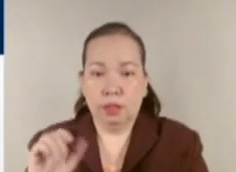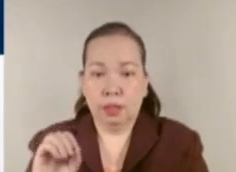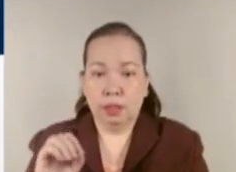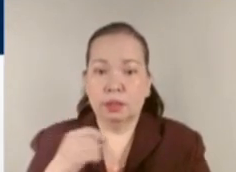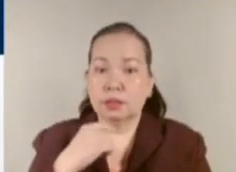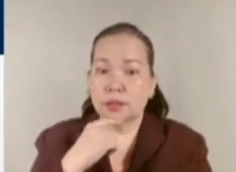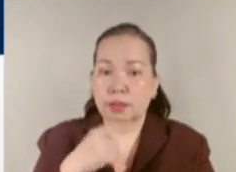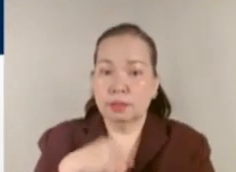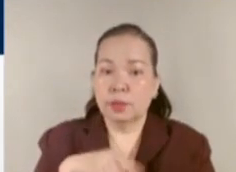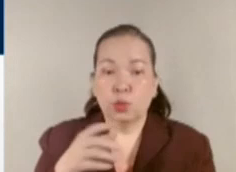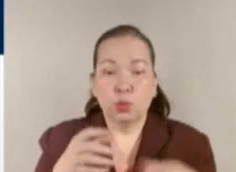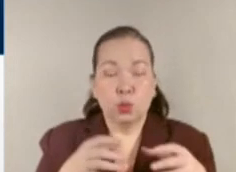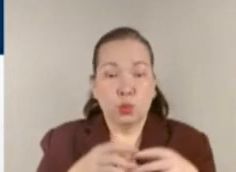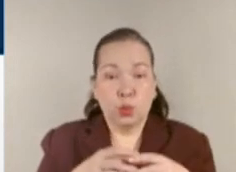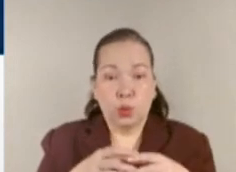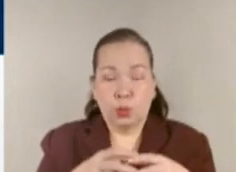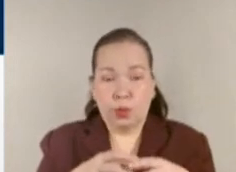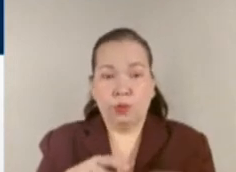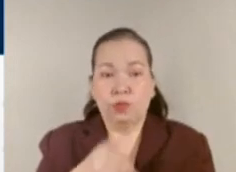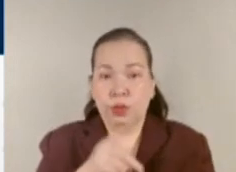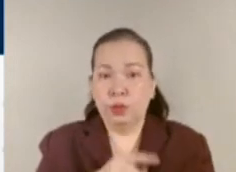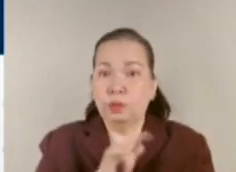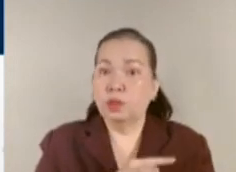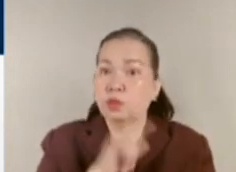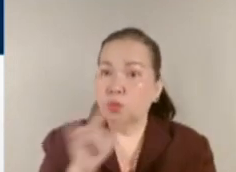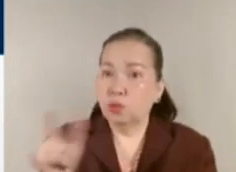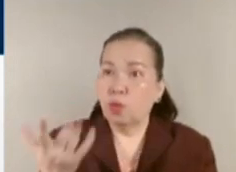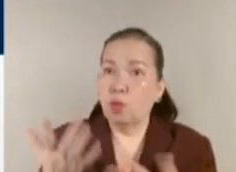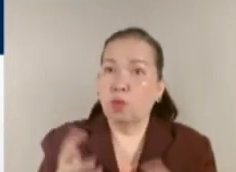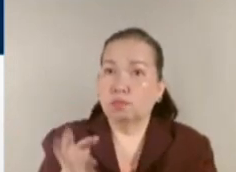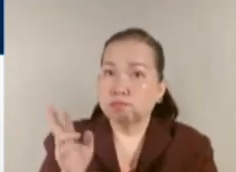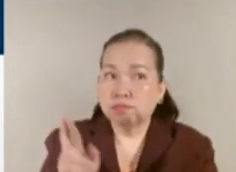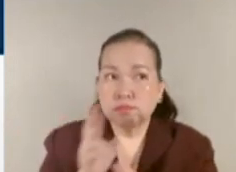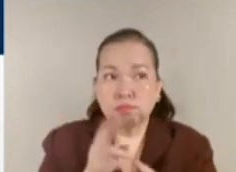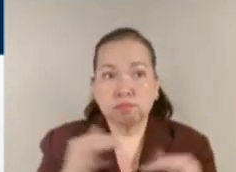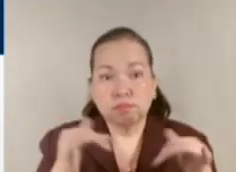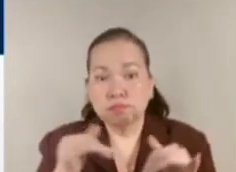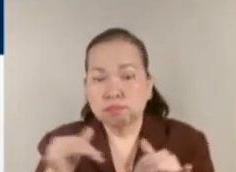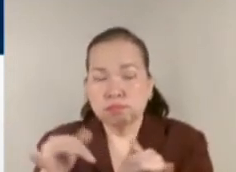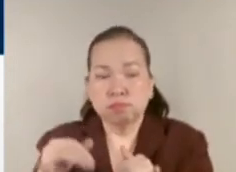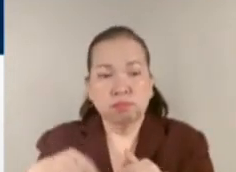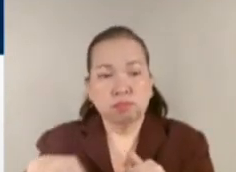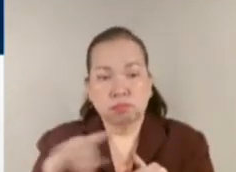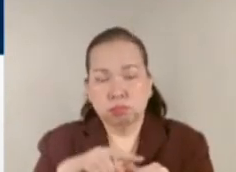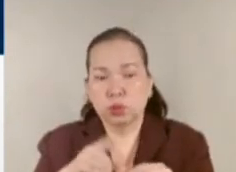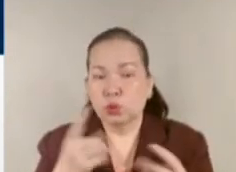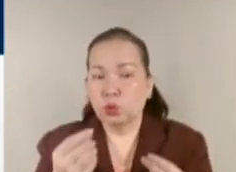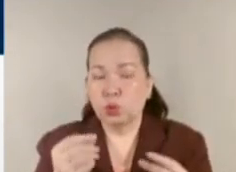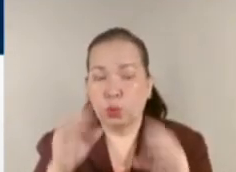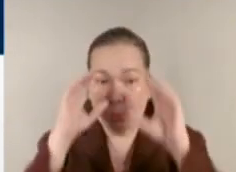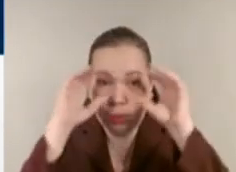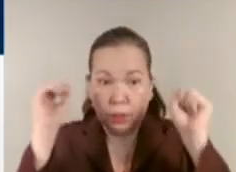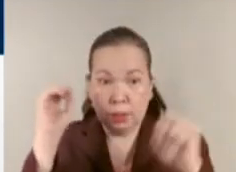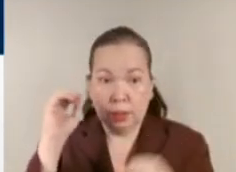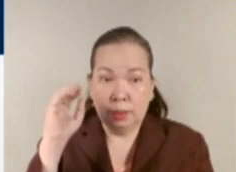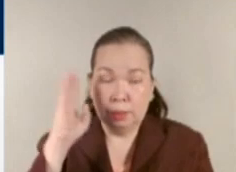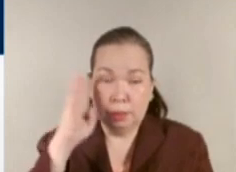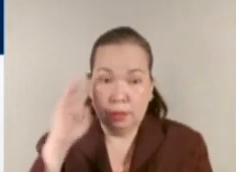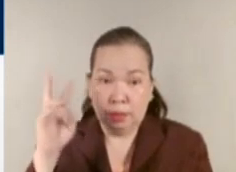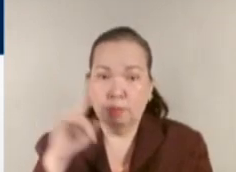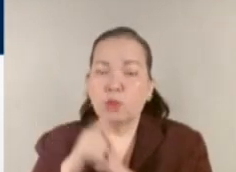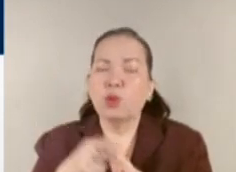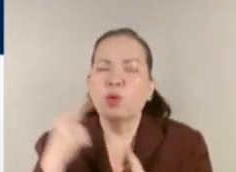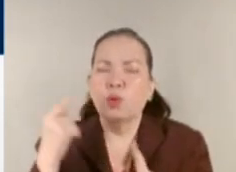doon, hindi lamang basta diplomasya at pakipagpulong ang ginawa ng Presidente, kundi inaasahang magre-resulta rin ito